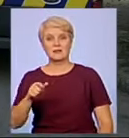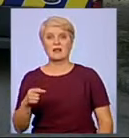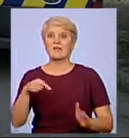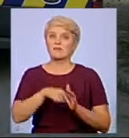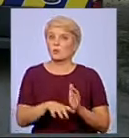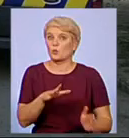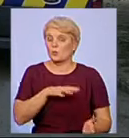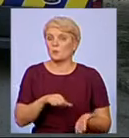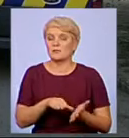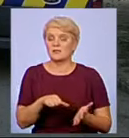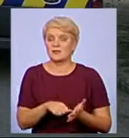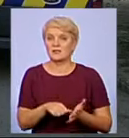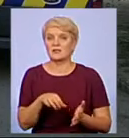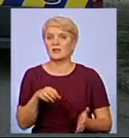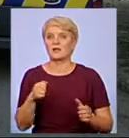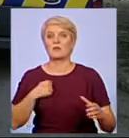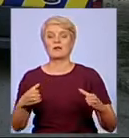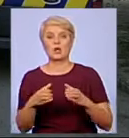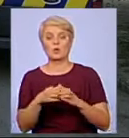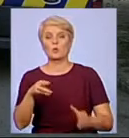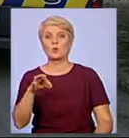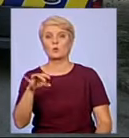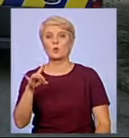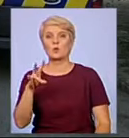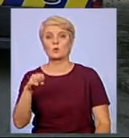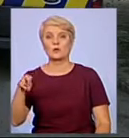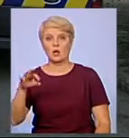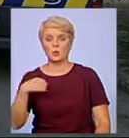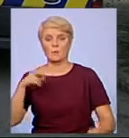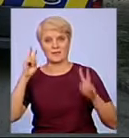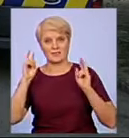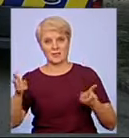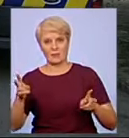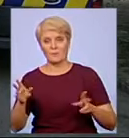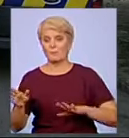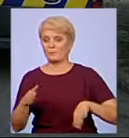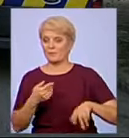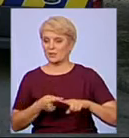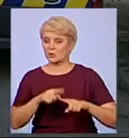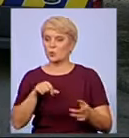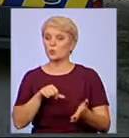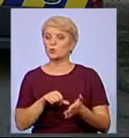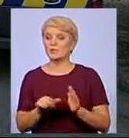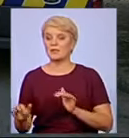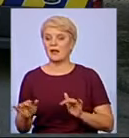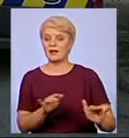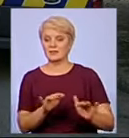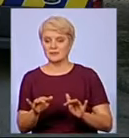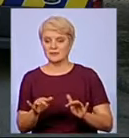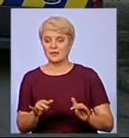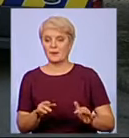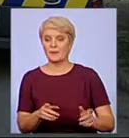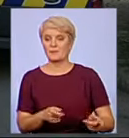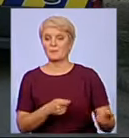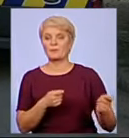автобусах перебували представники батальйону «Торнадо», ми не знаємо. Після цього учасники акції